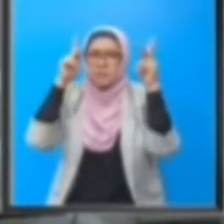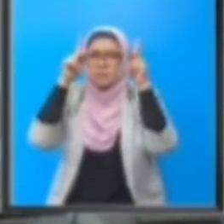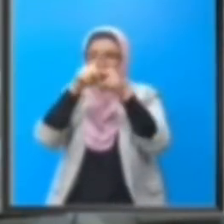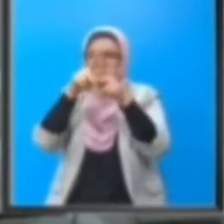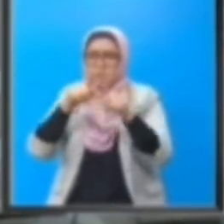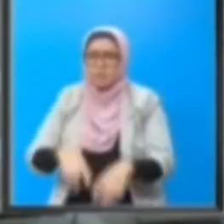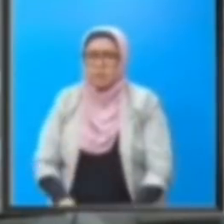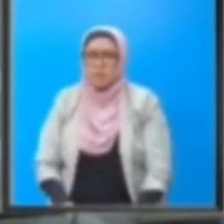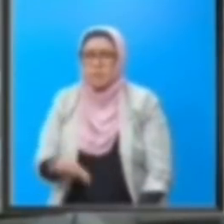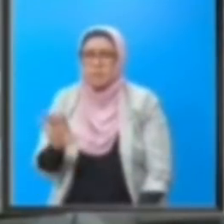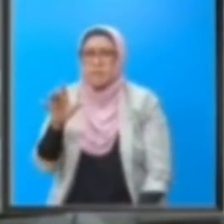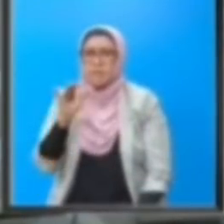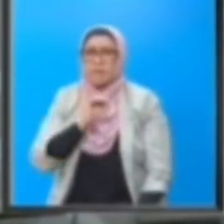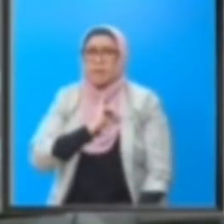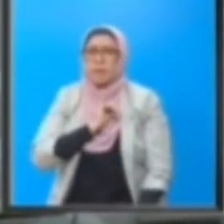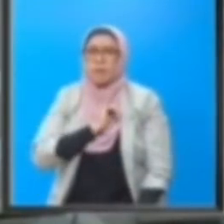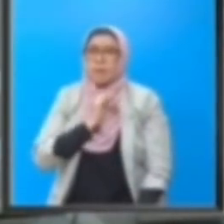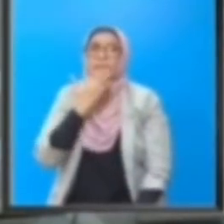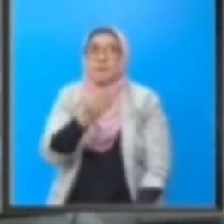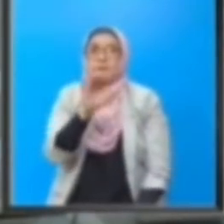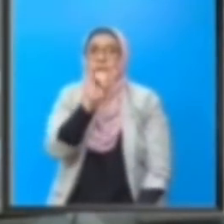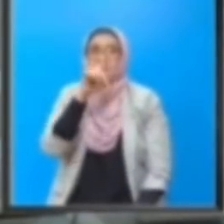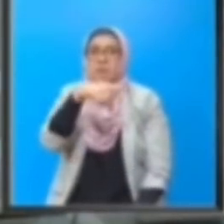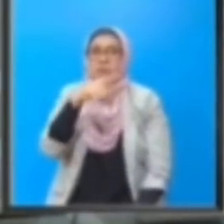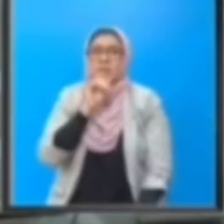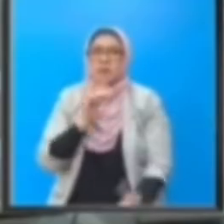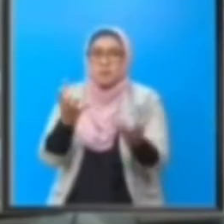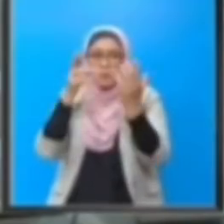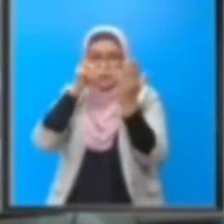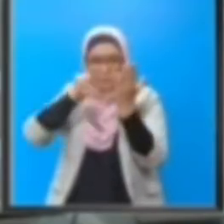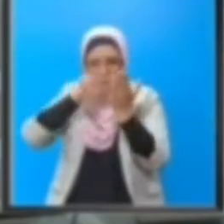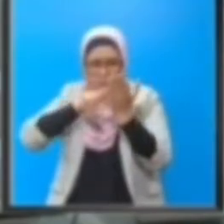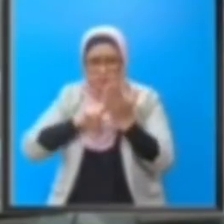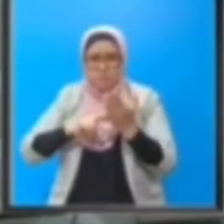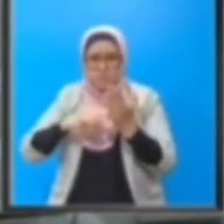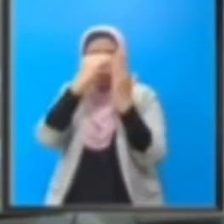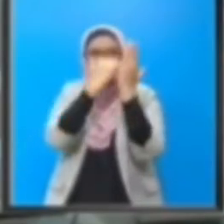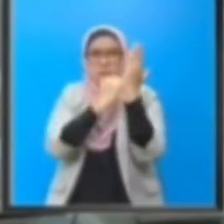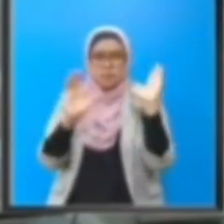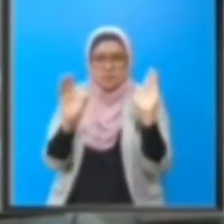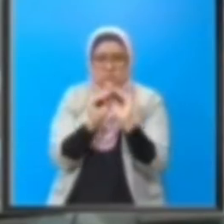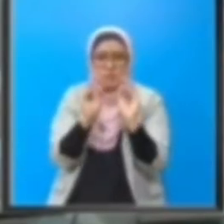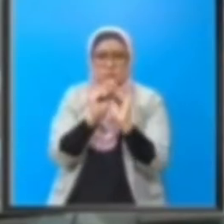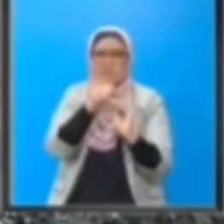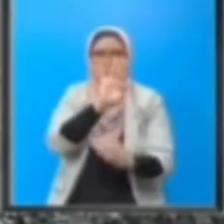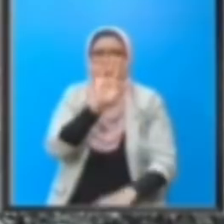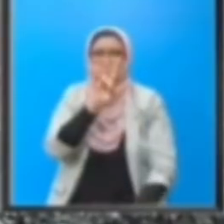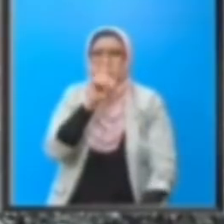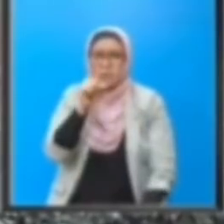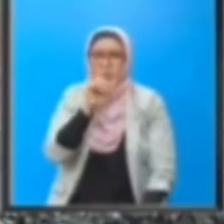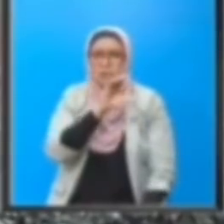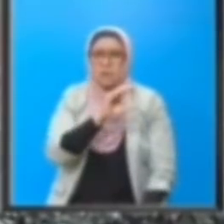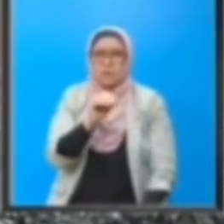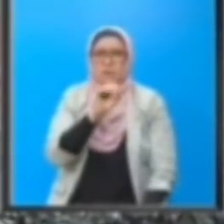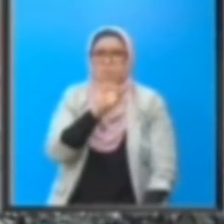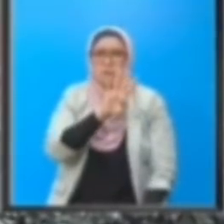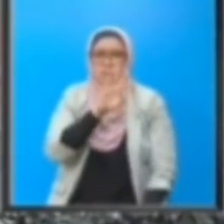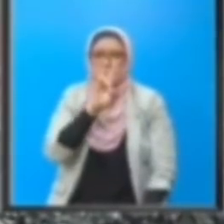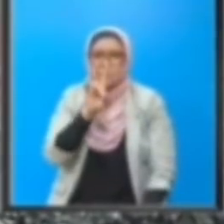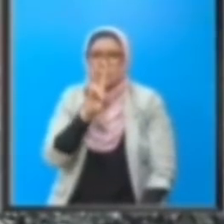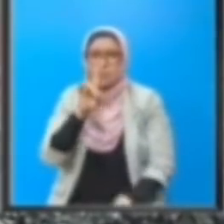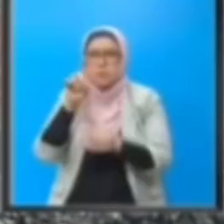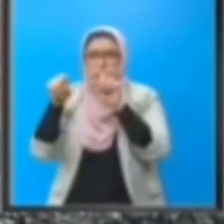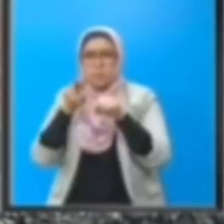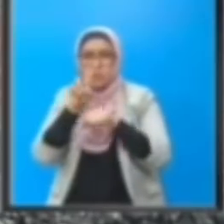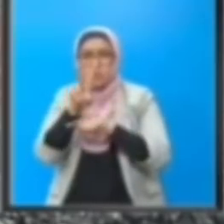kasih Tuan Yang Dipertua. Saya ingin merujuk kepada peraturan mesyuarat 471 dan 472. Apabila belah